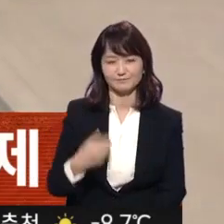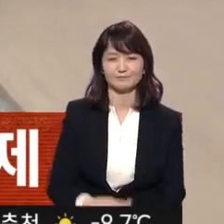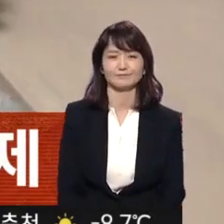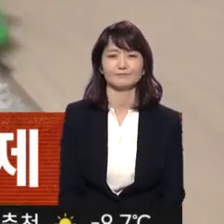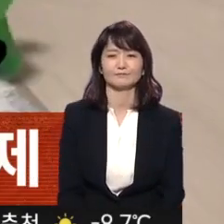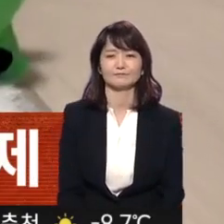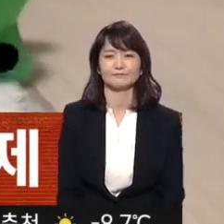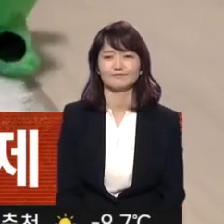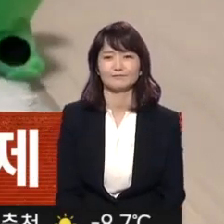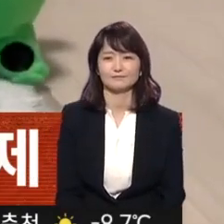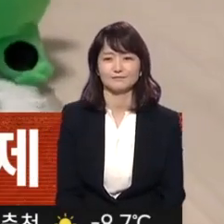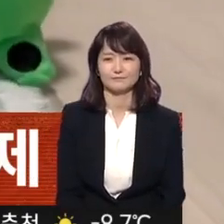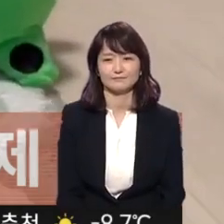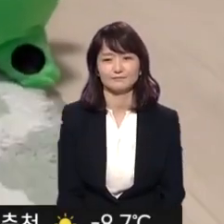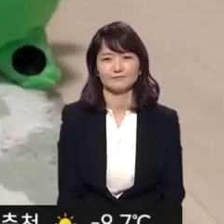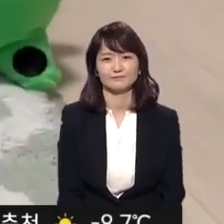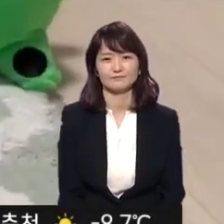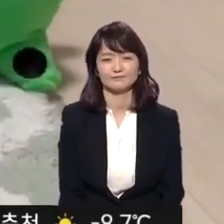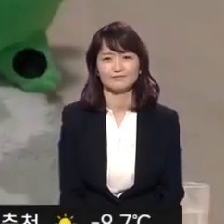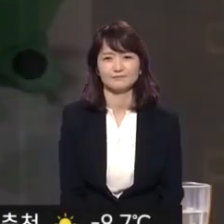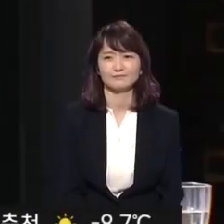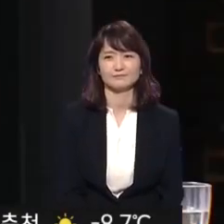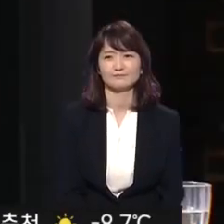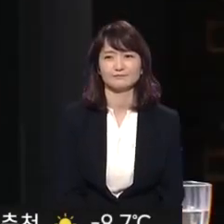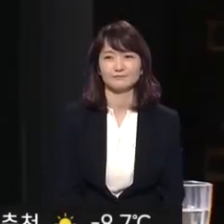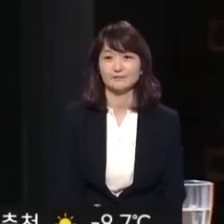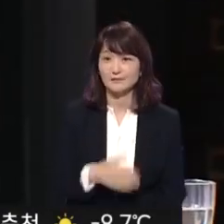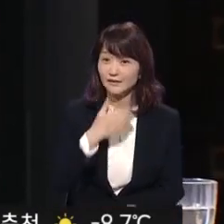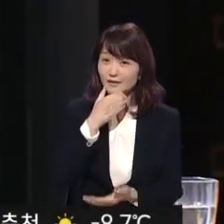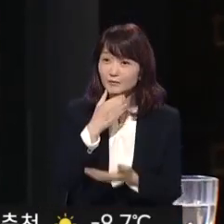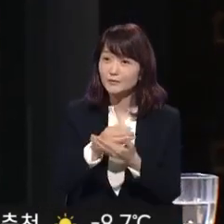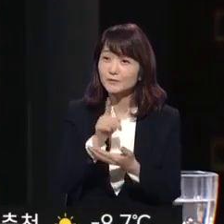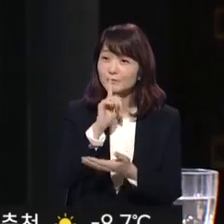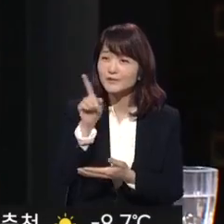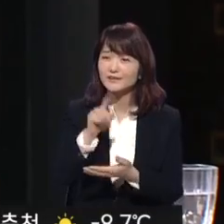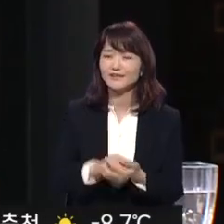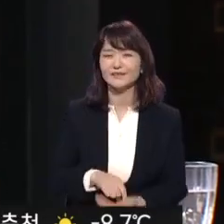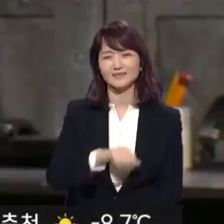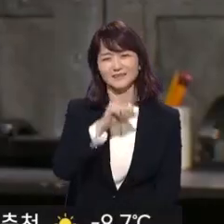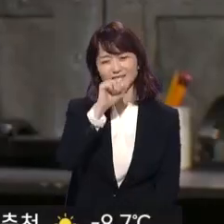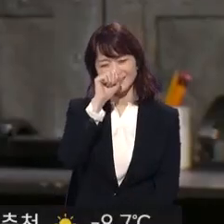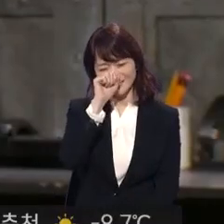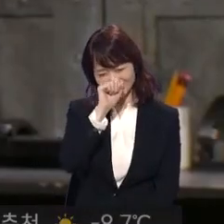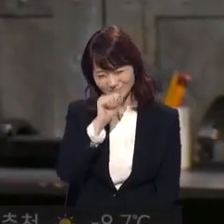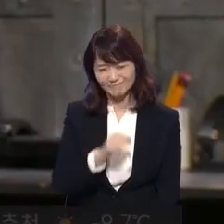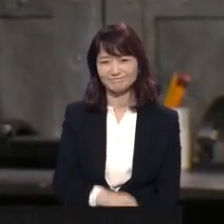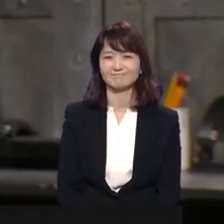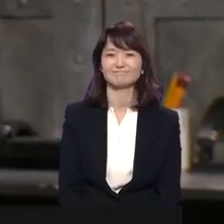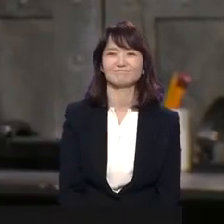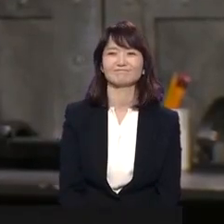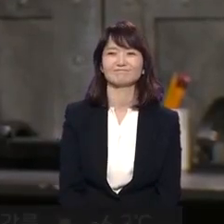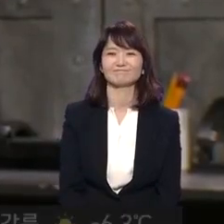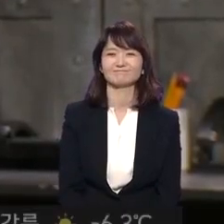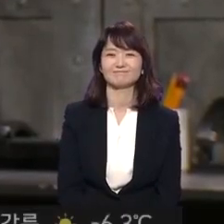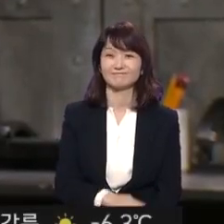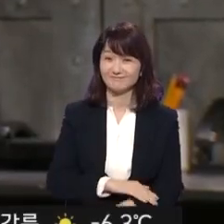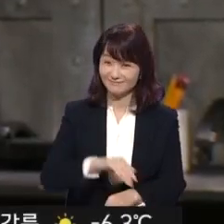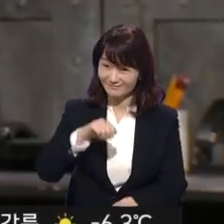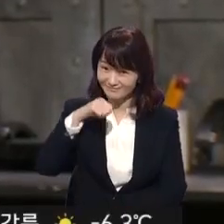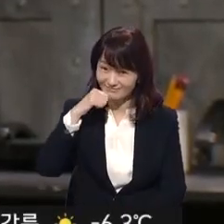보였습니다. 알겠습니다. 자, 박 변호사님 감탄사 한번. 아이고 좋아라. 네, 잘